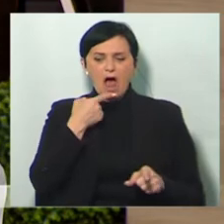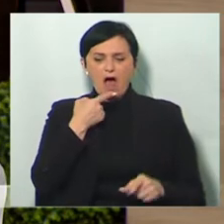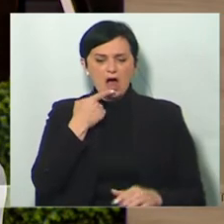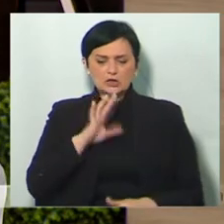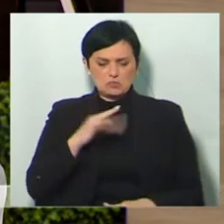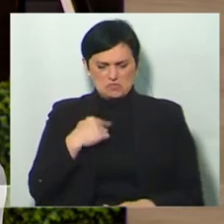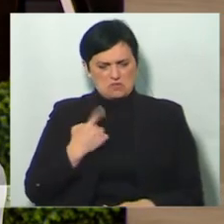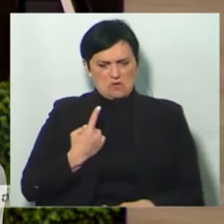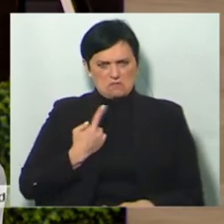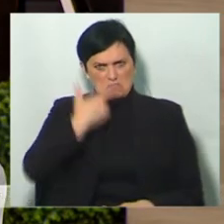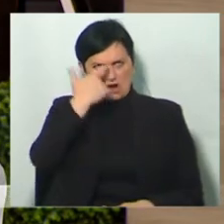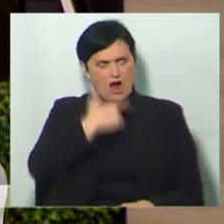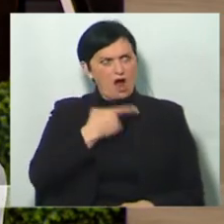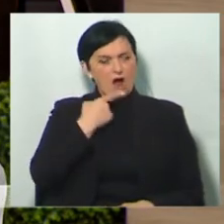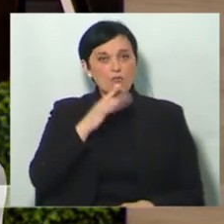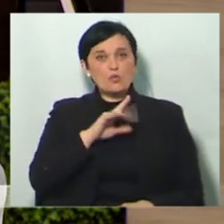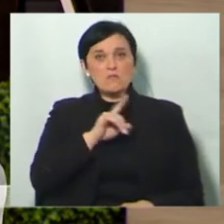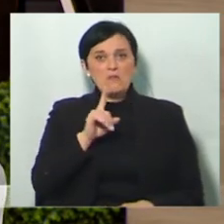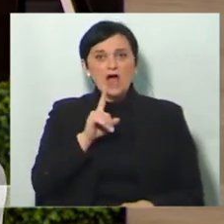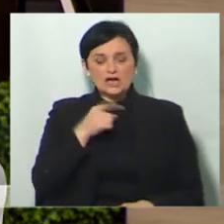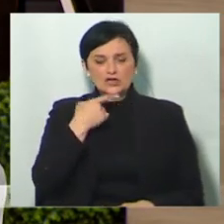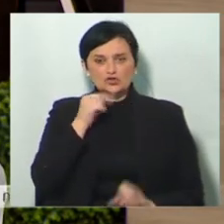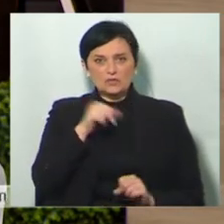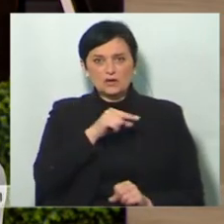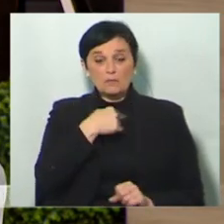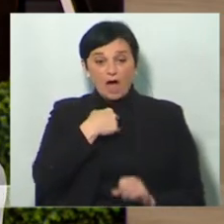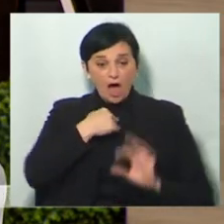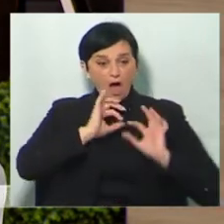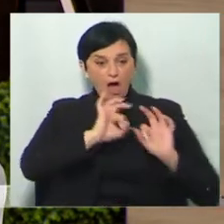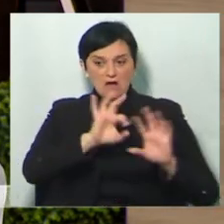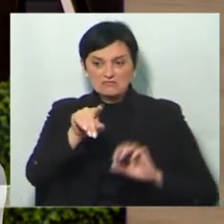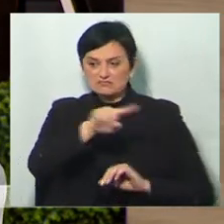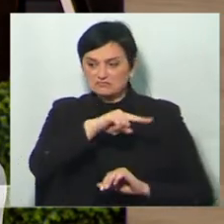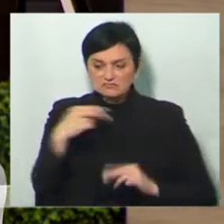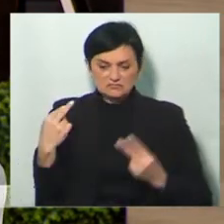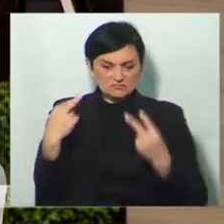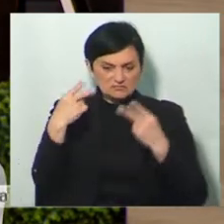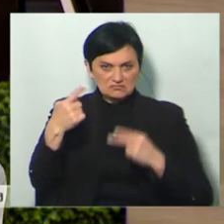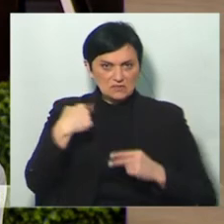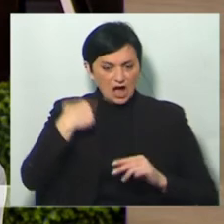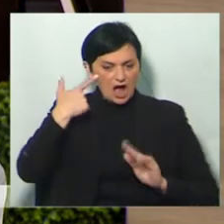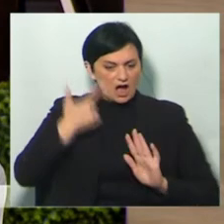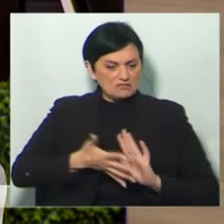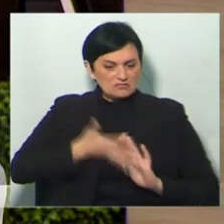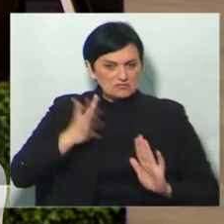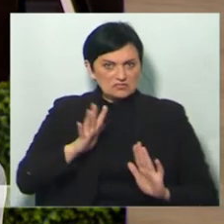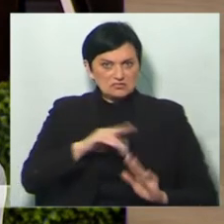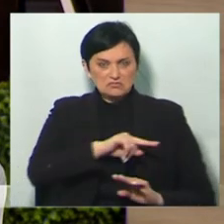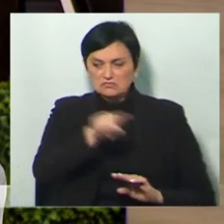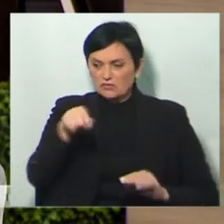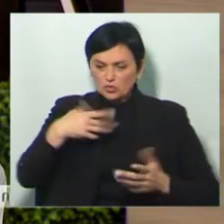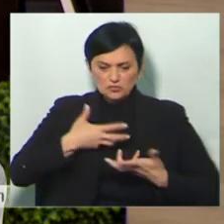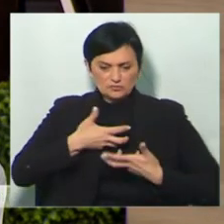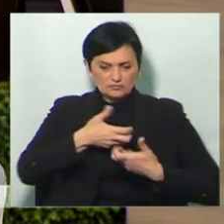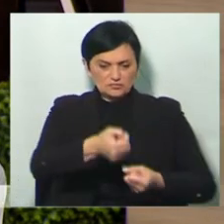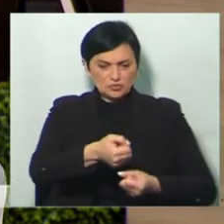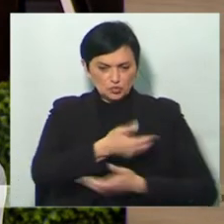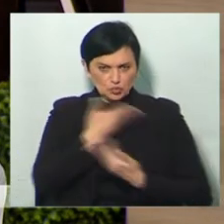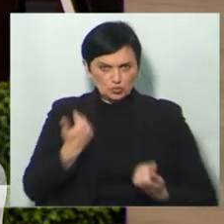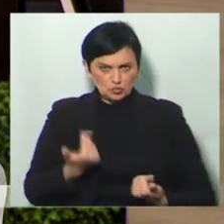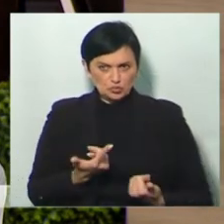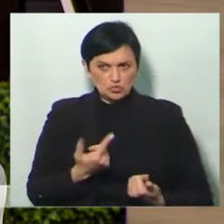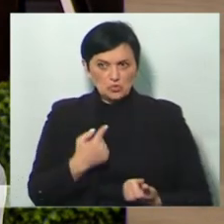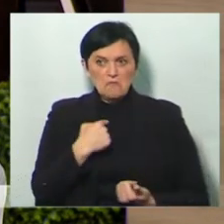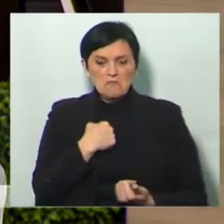მარტოობაზე არაფერს, მაგრამ იძახთ, ჩემი არ ესმით, მე რაღაც არავინ არ მიღებს,